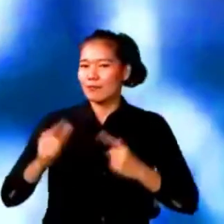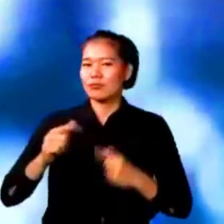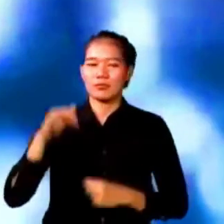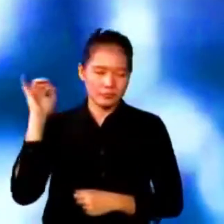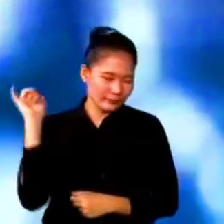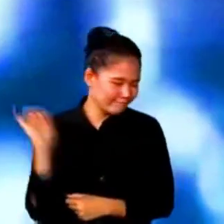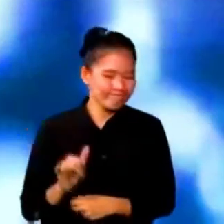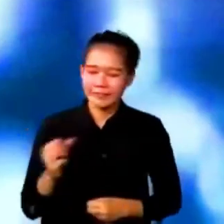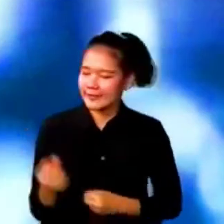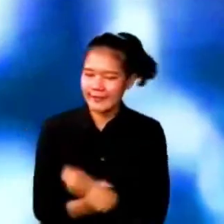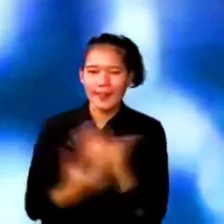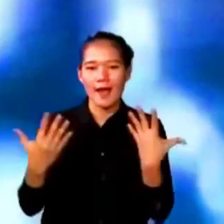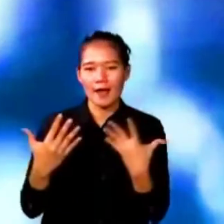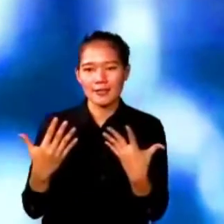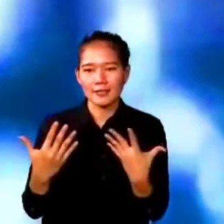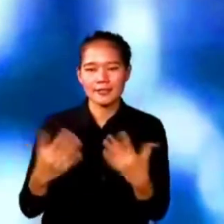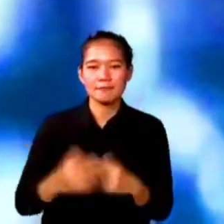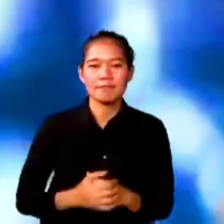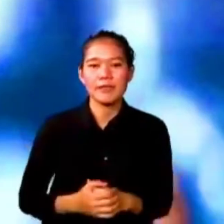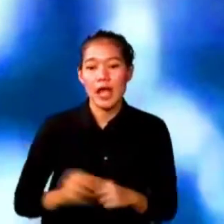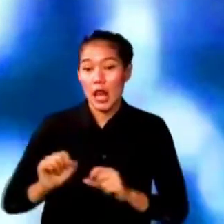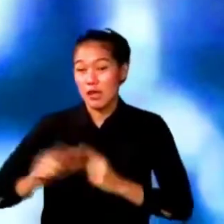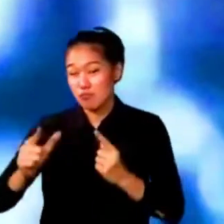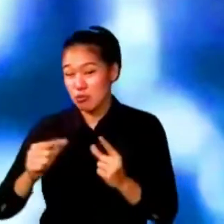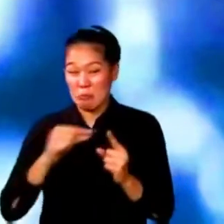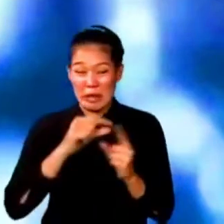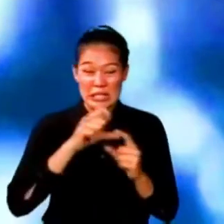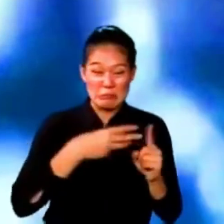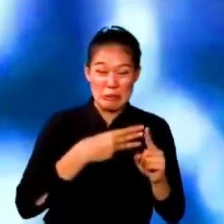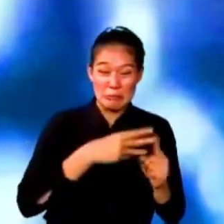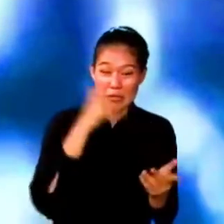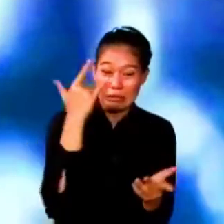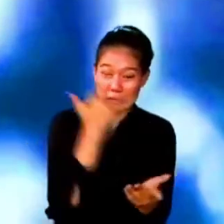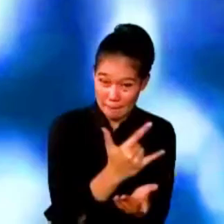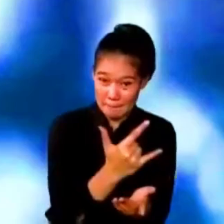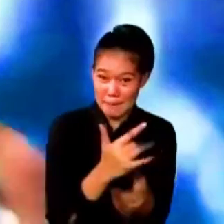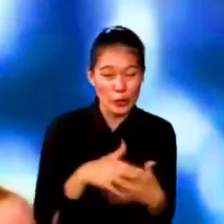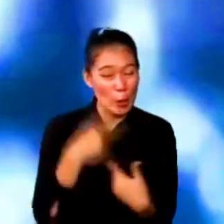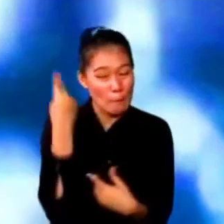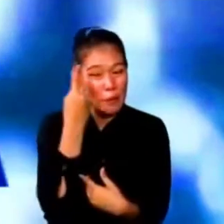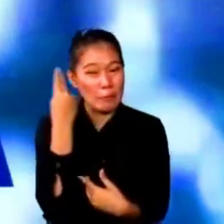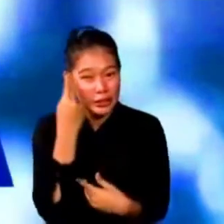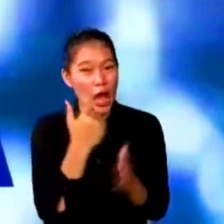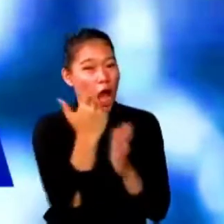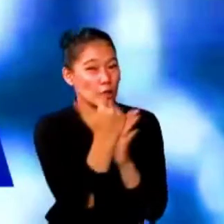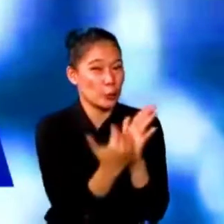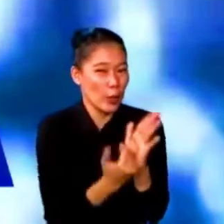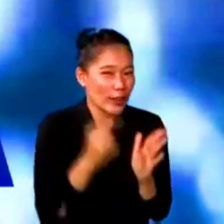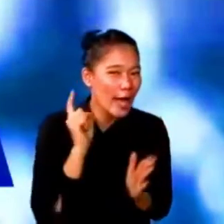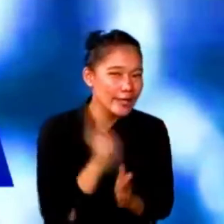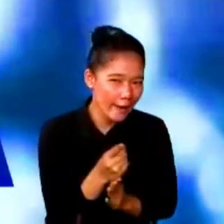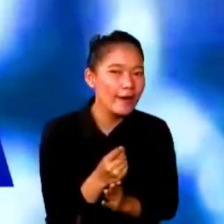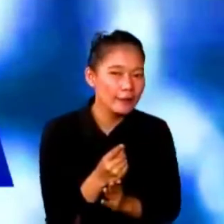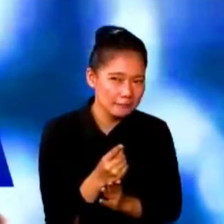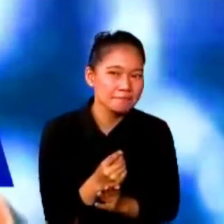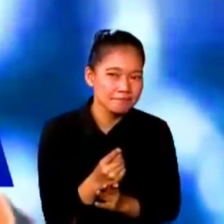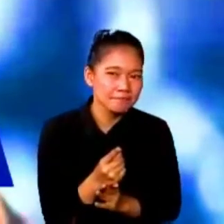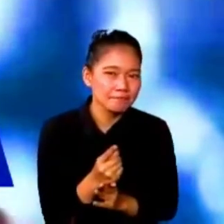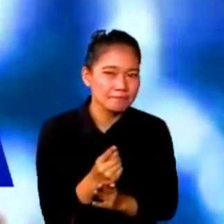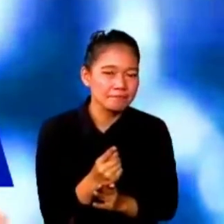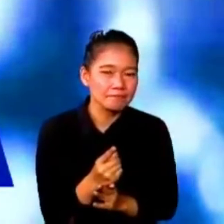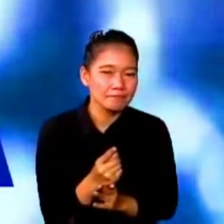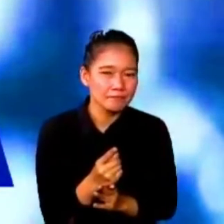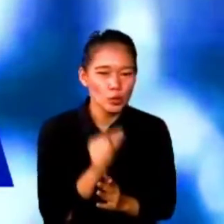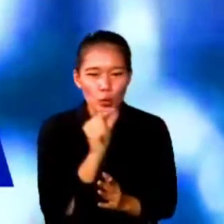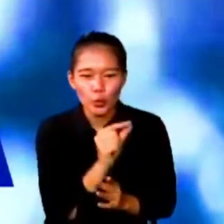jelas ya libur biarpun ada pbrp atau dari pemerintah peraturan-peraturan yang terkait